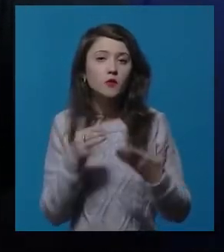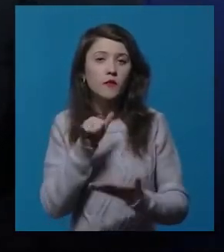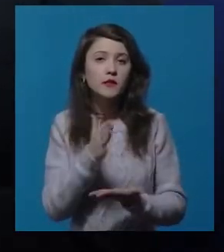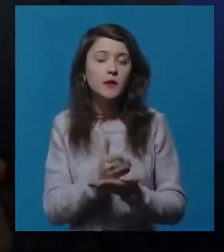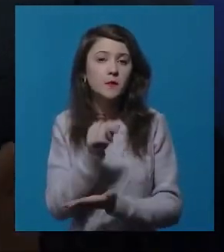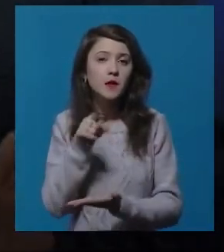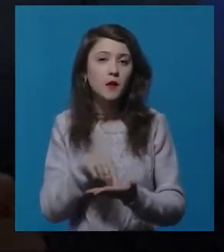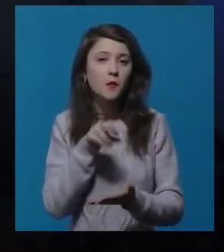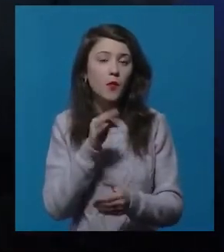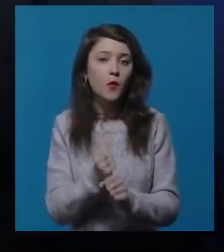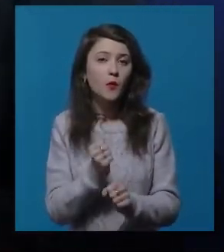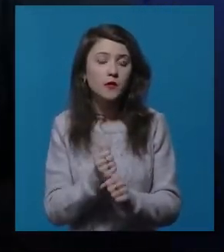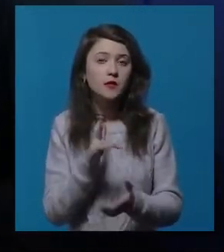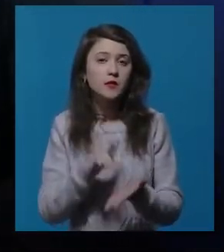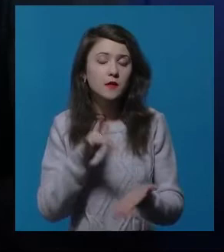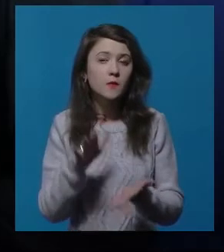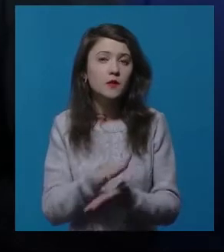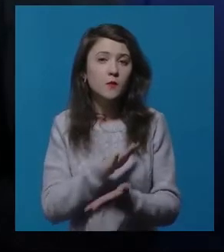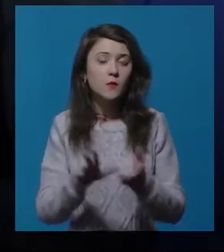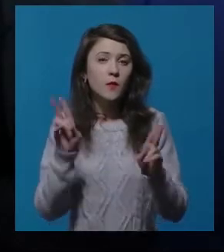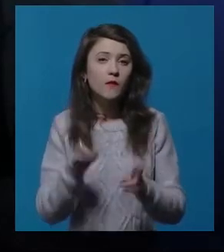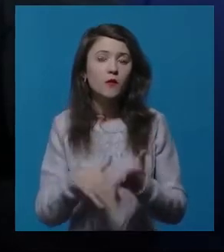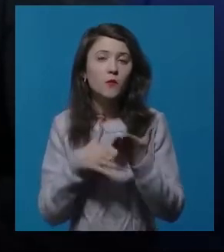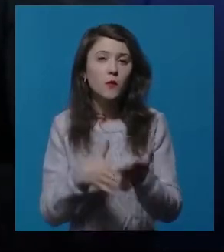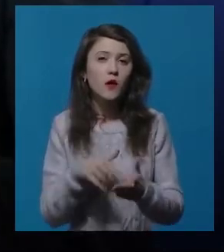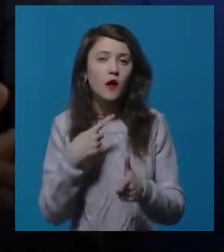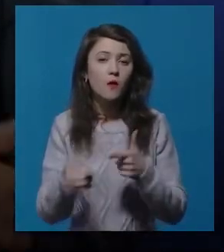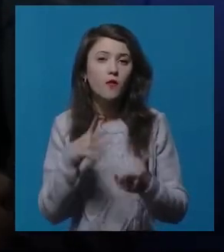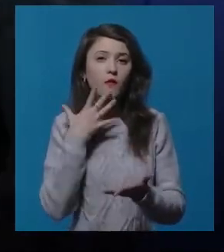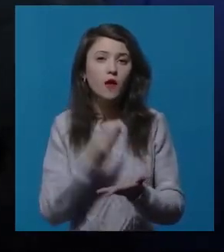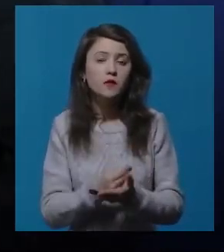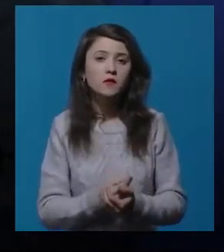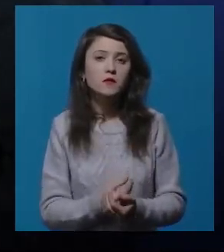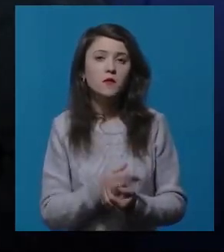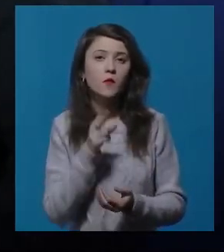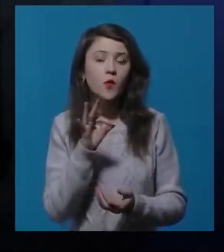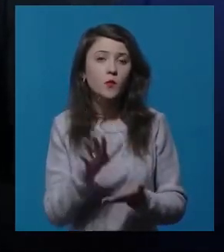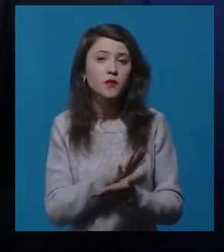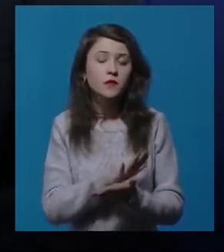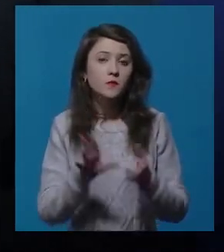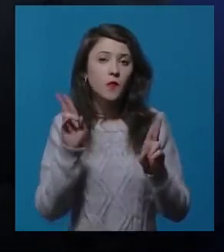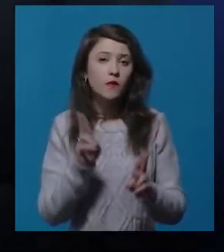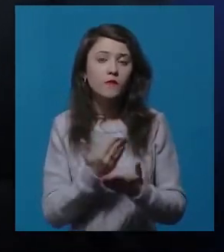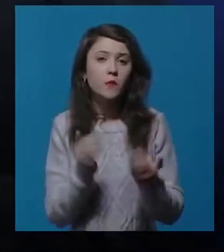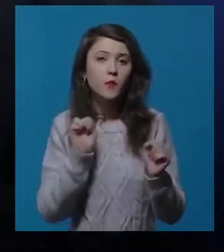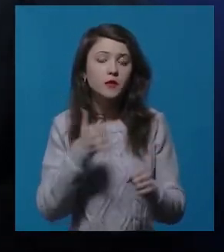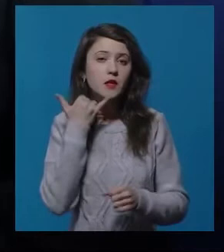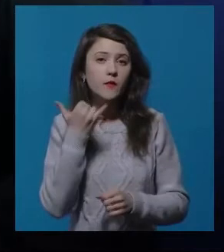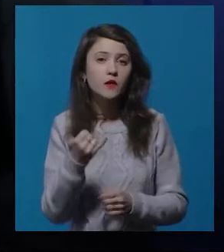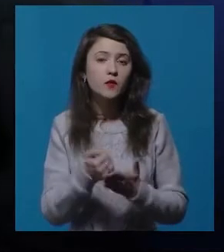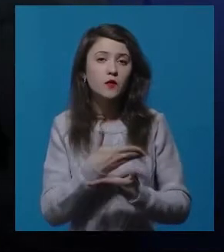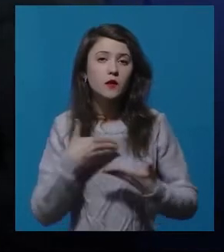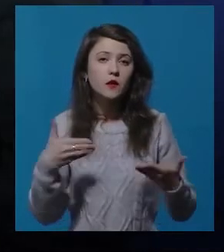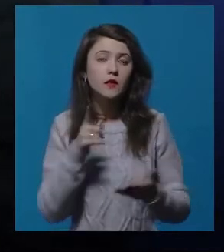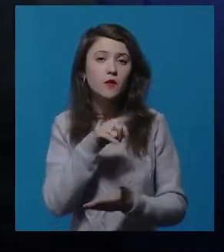по роботі, власне, центру безоплатної правової допомоги, або власне по безоплатній правовій допомозі, ви можете зателефонувати до нас в студії за